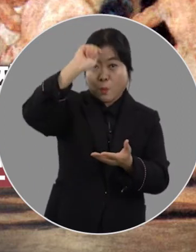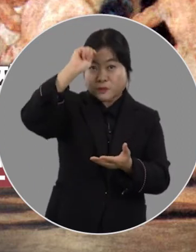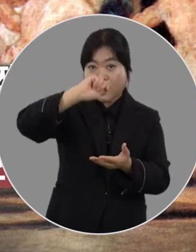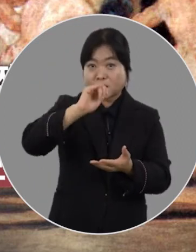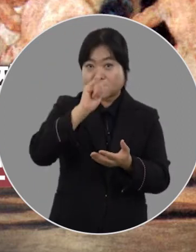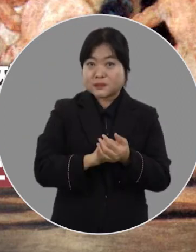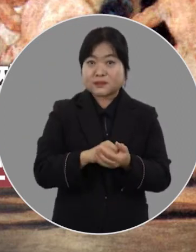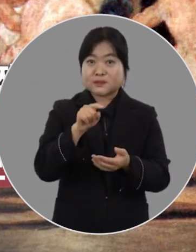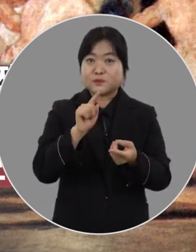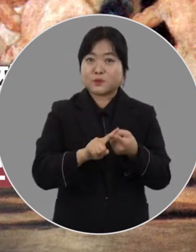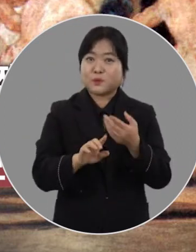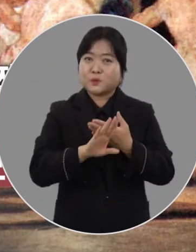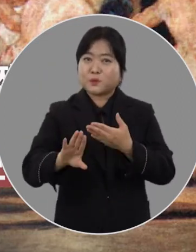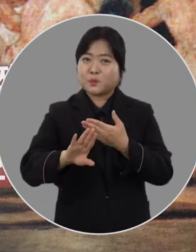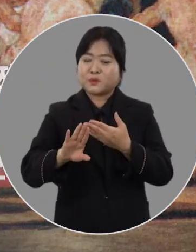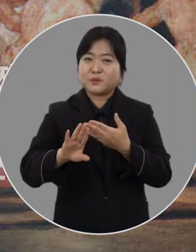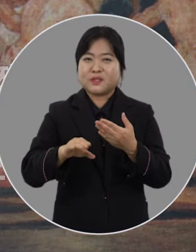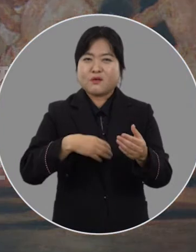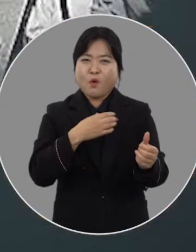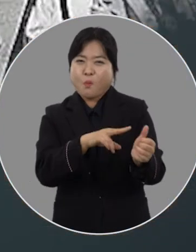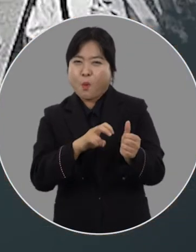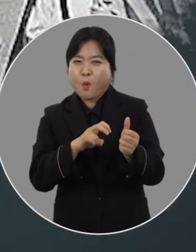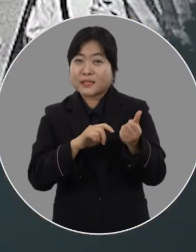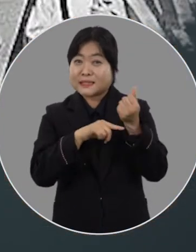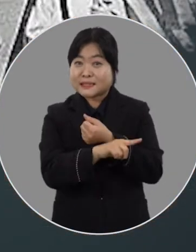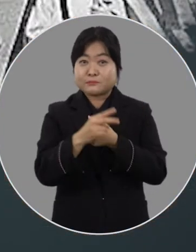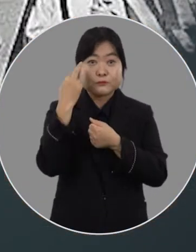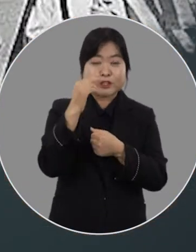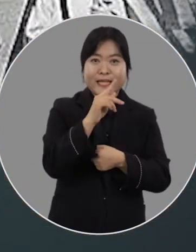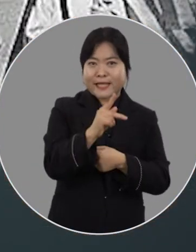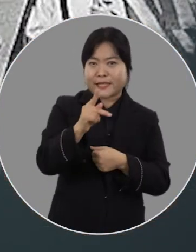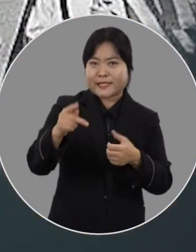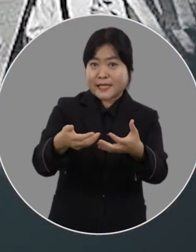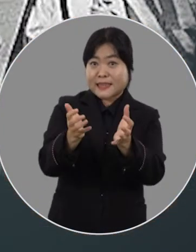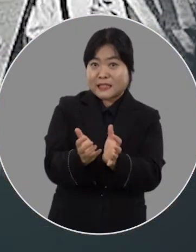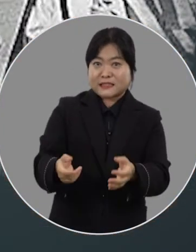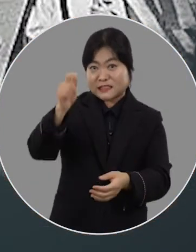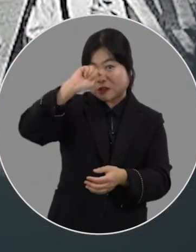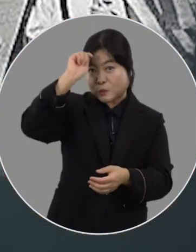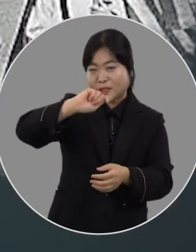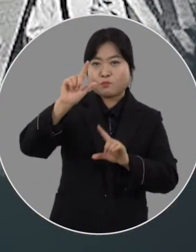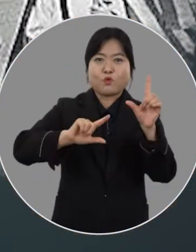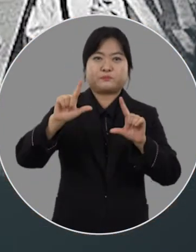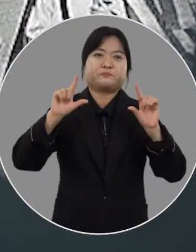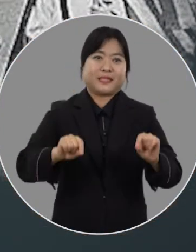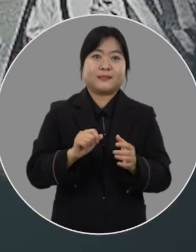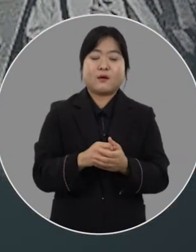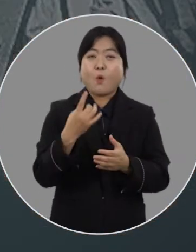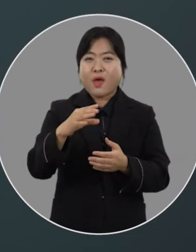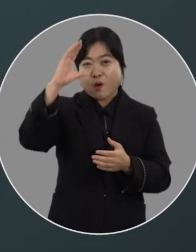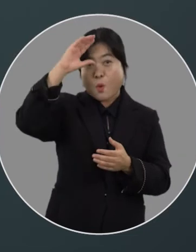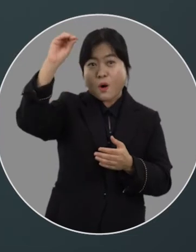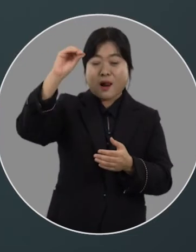되는데 이것은 또 다른 혐오의 상징인 미국의 KKK단이 쓰고 다니는 모습이었는데 본래